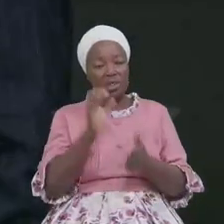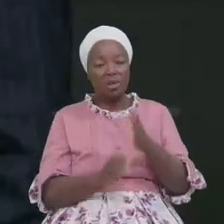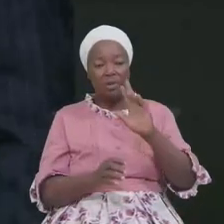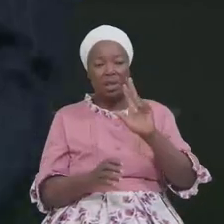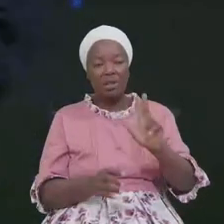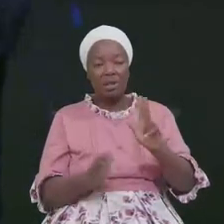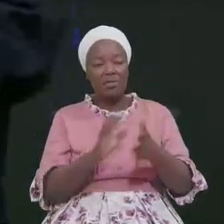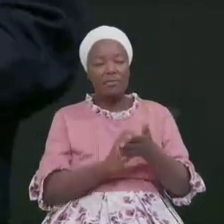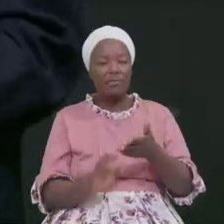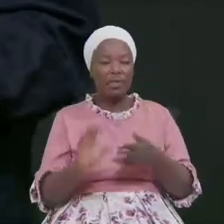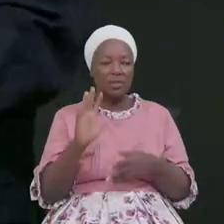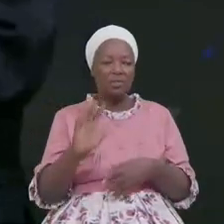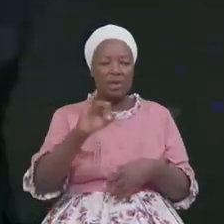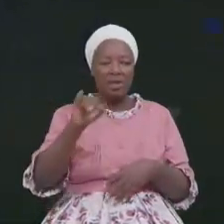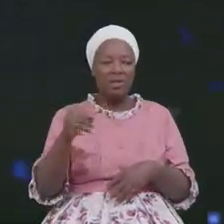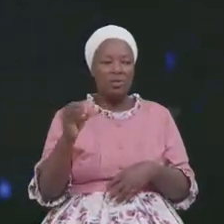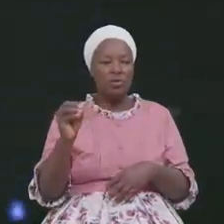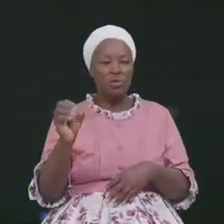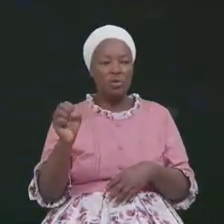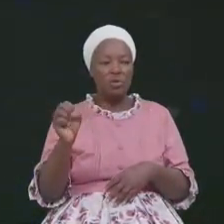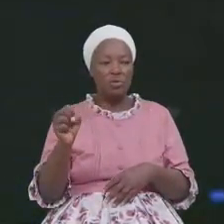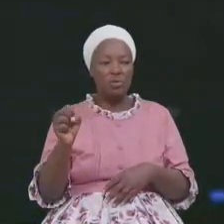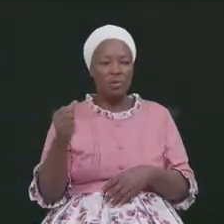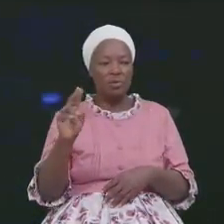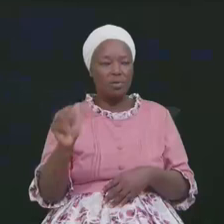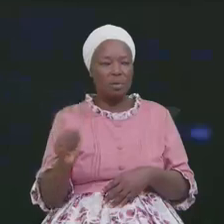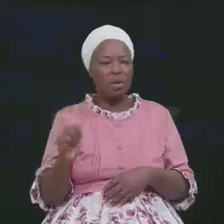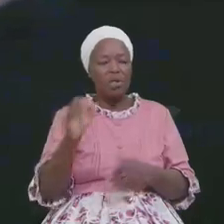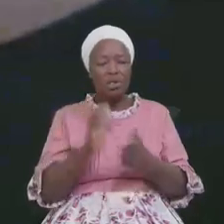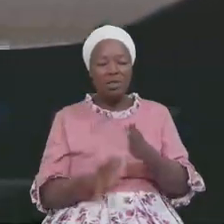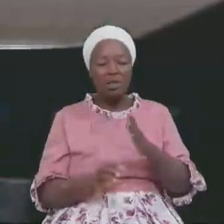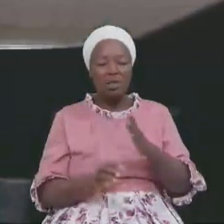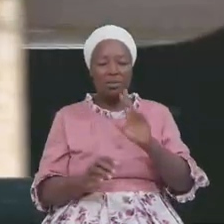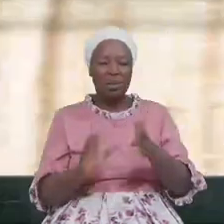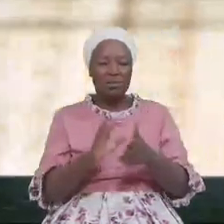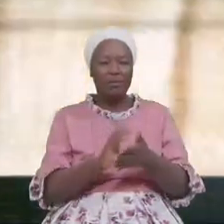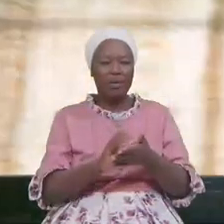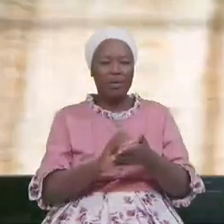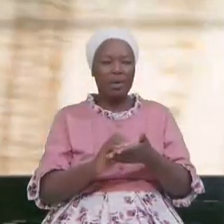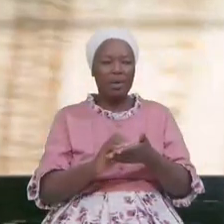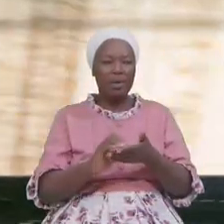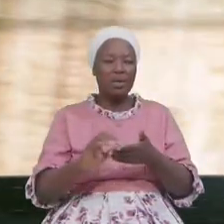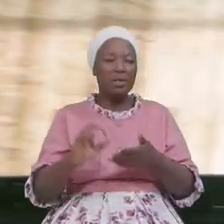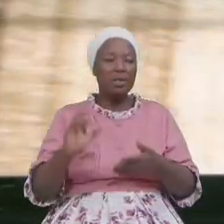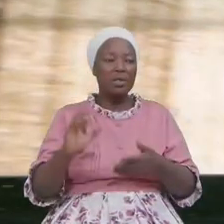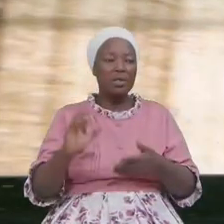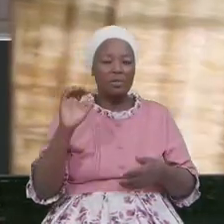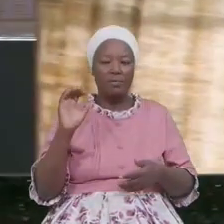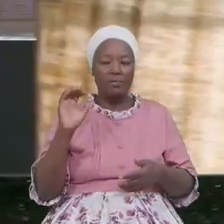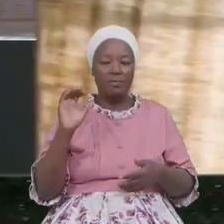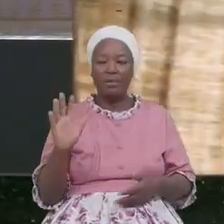verset 5. Josué chapitre 3, le verset 5.